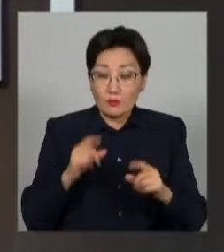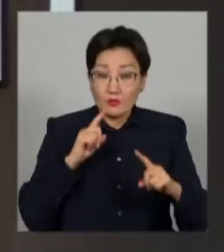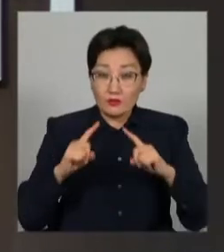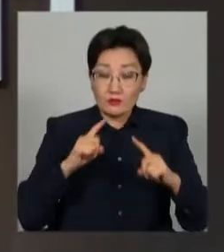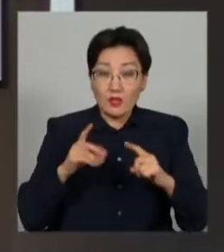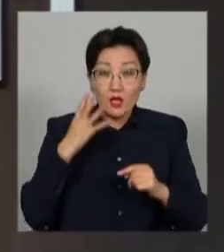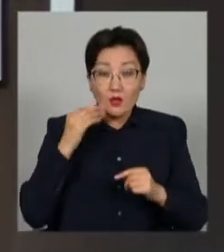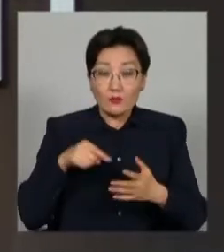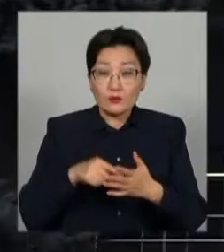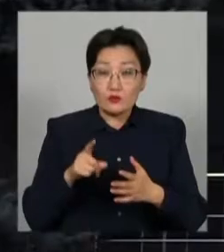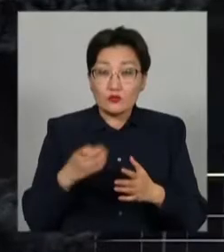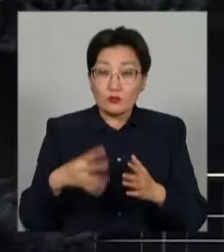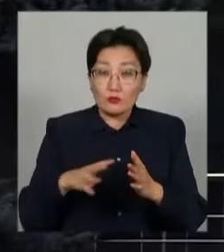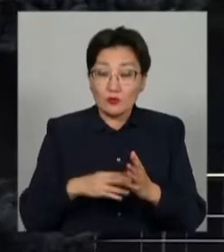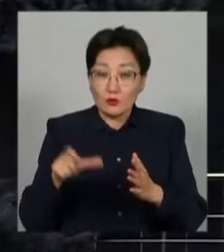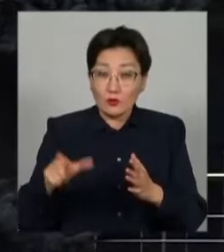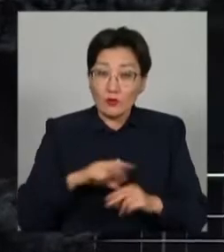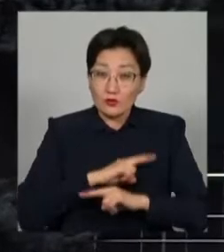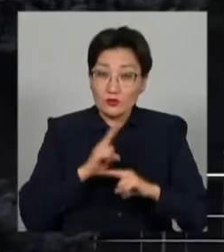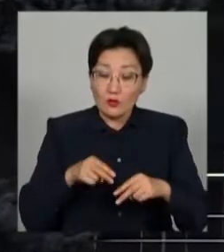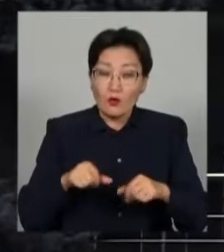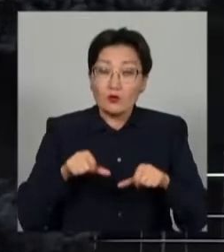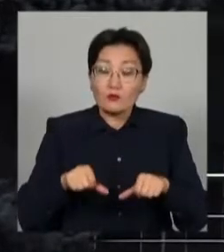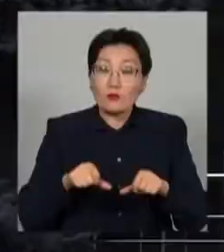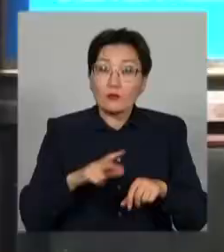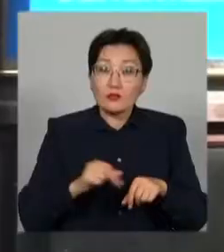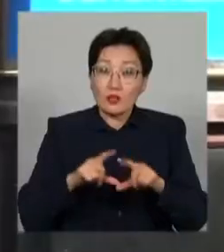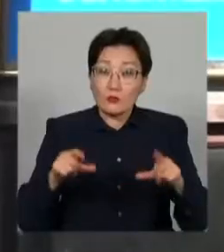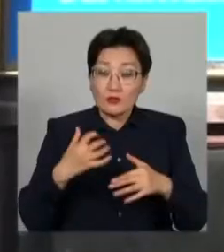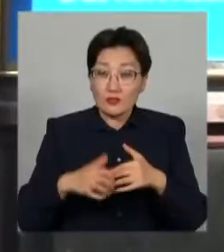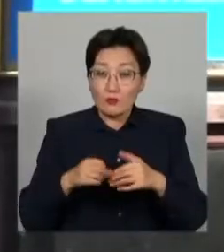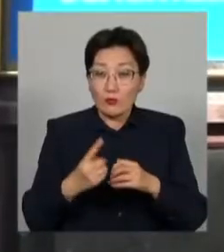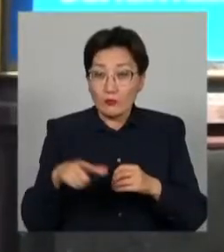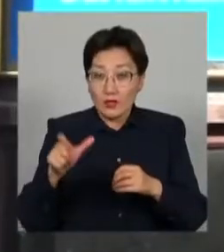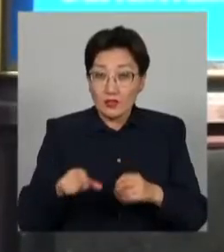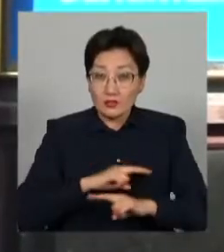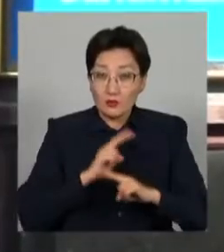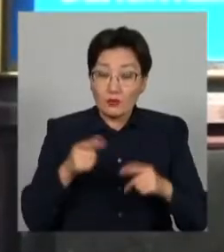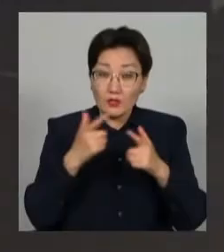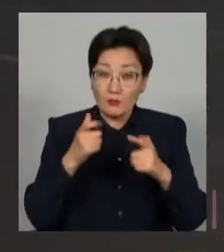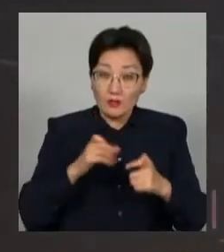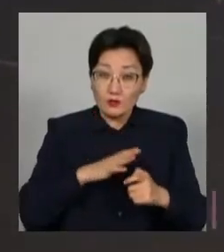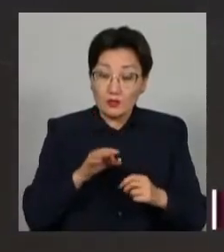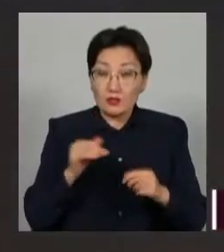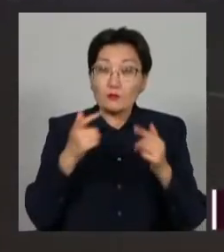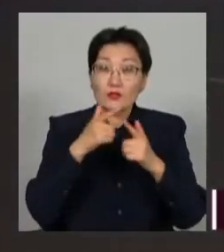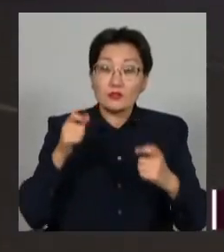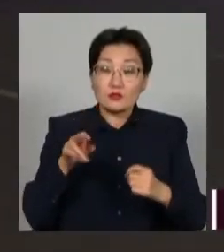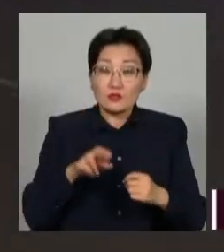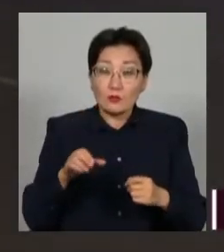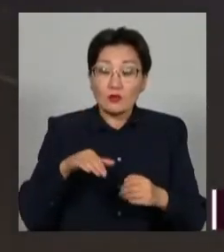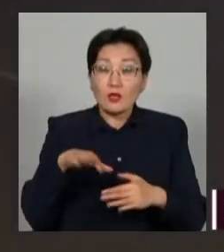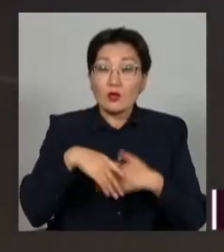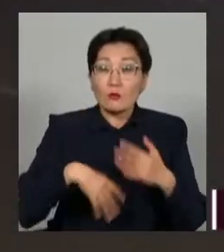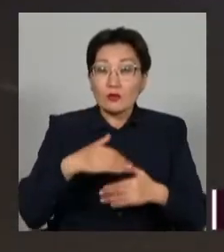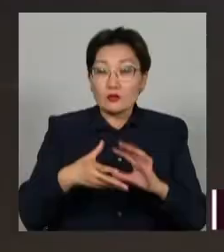кезінде Алматыда 149 азамат опат болды. Құқық қорғау органдары арасында 11 адам қаза тапты деп мәлімдеген. Ресми деректерде қаңтар оқиғасында